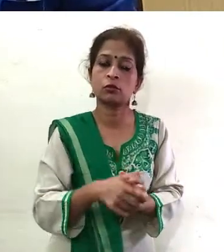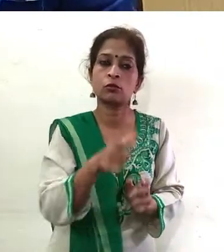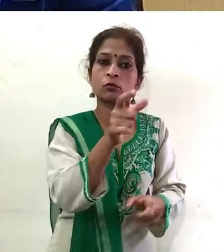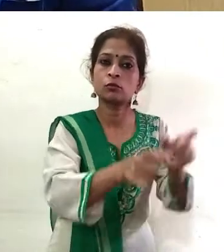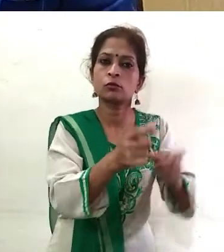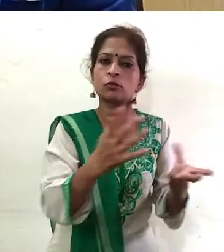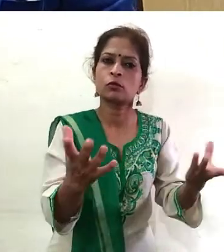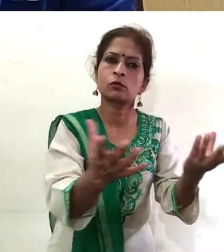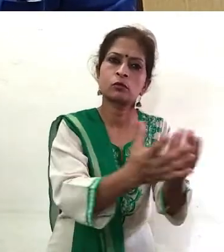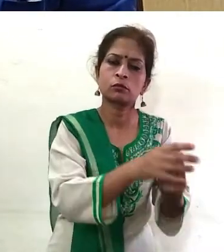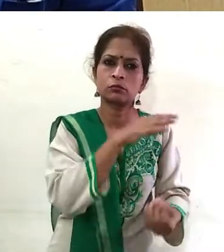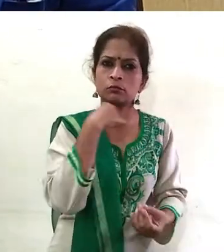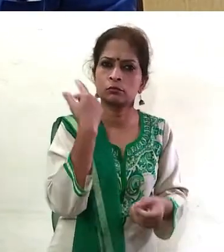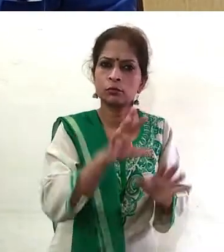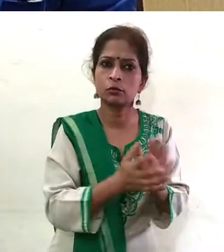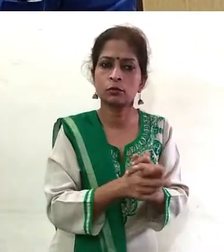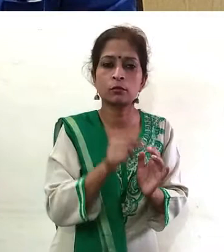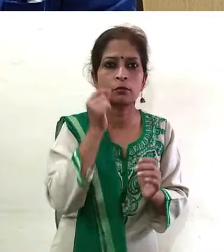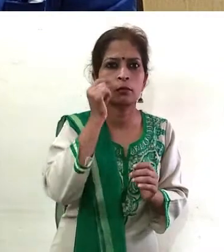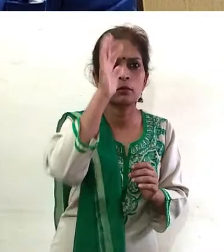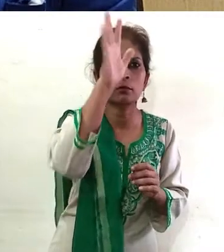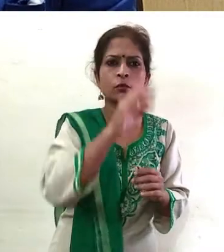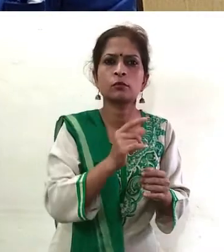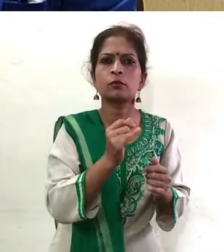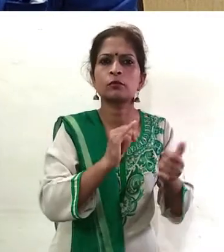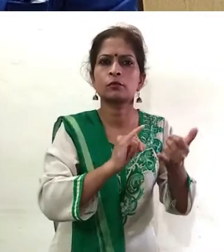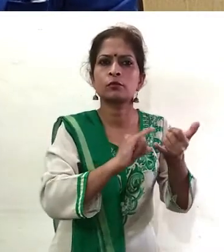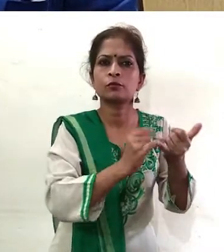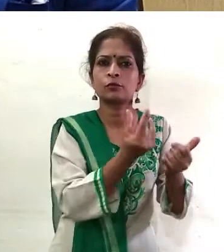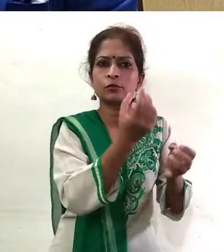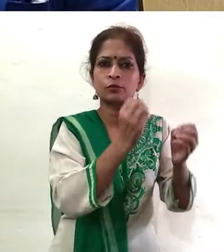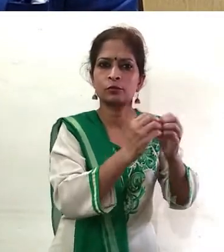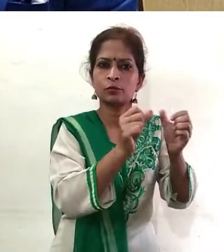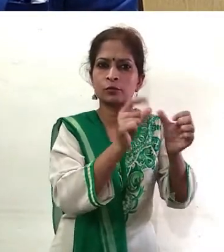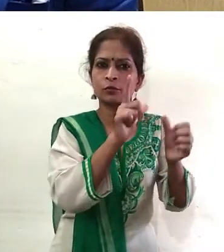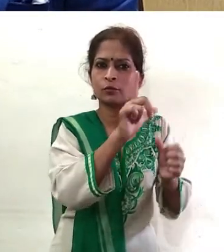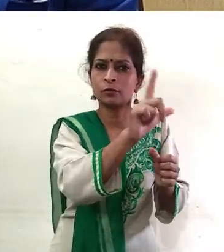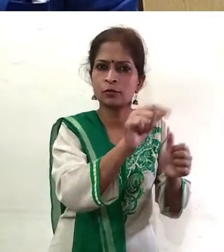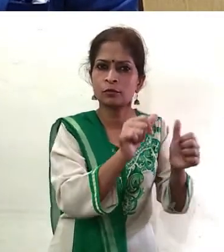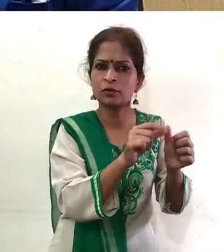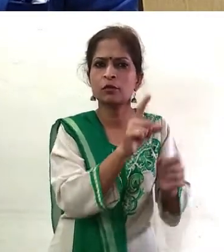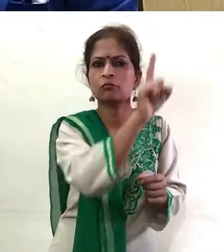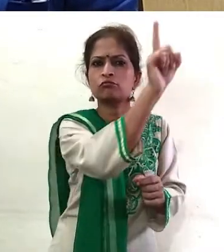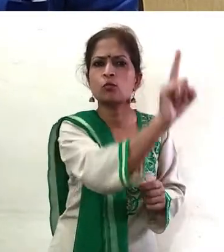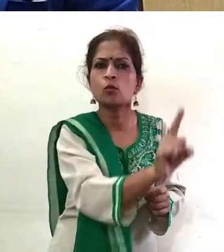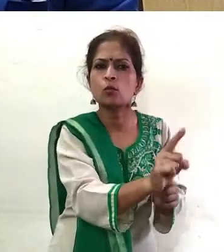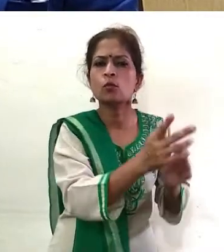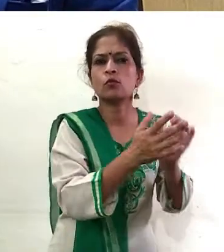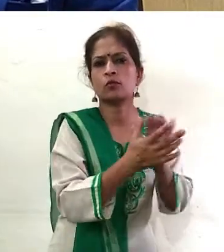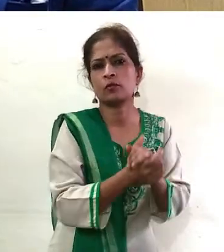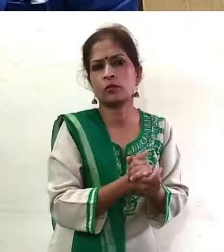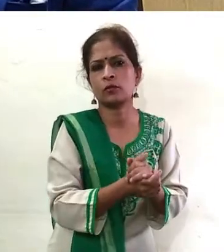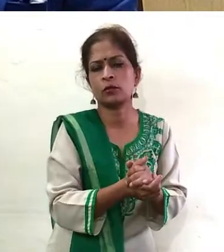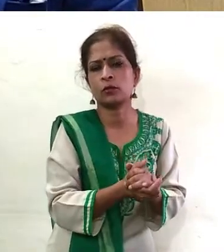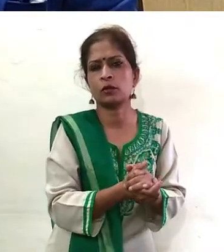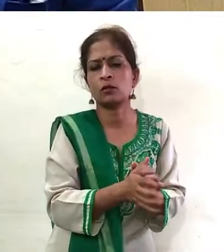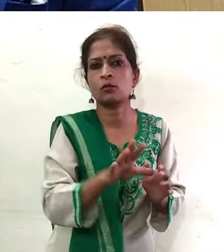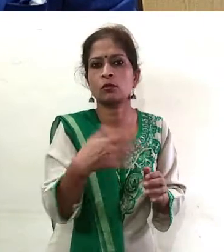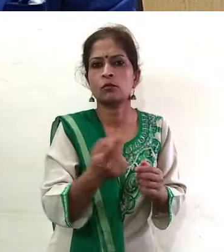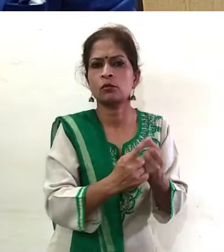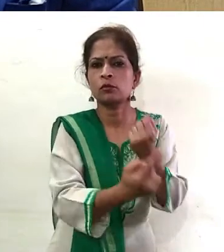सारे गुर्जर गया आखिरी उनके पिता मेहन के पिता सुभाष काफी कमजोर हो मंजूर हो गए थे और